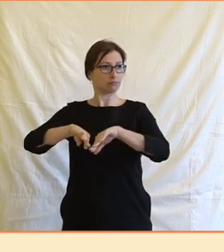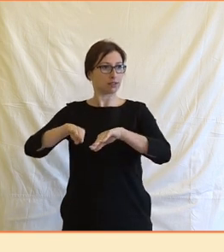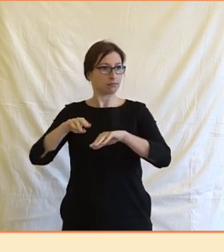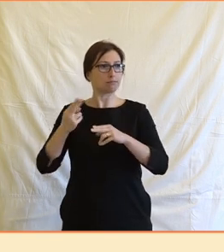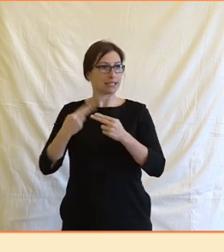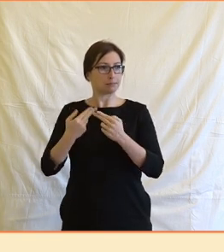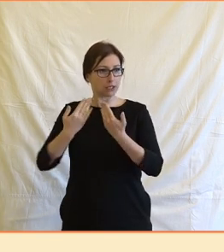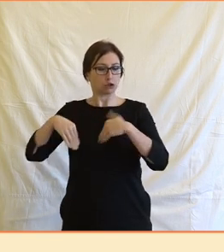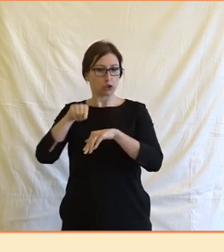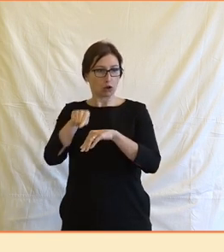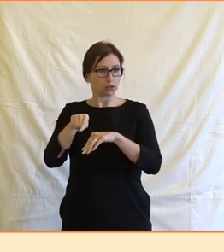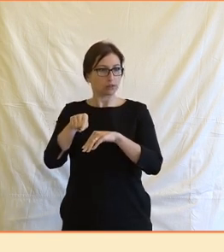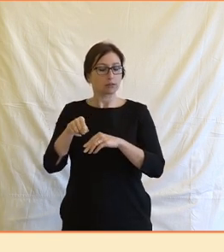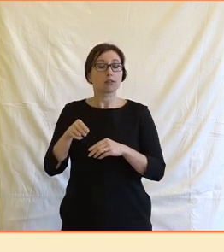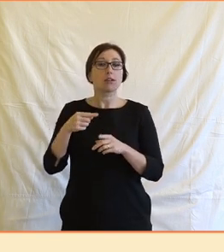používá